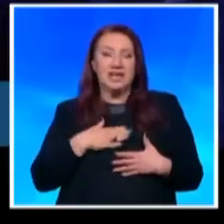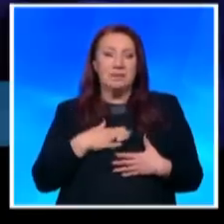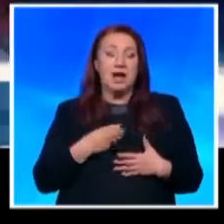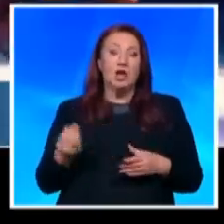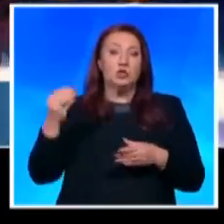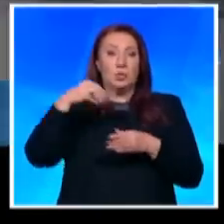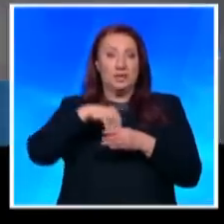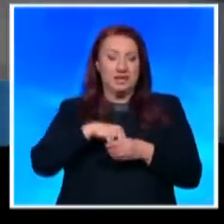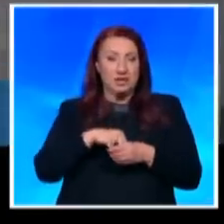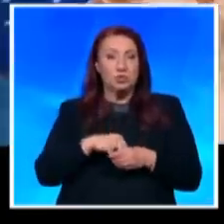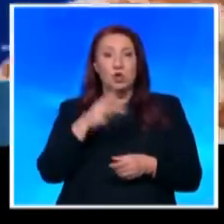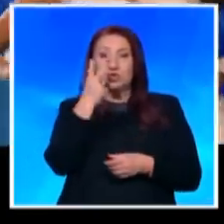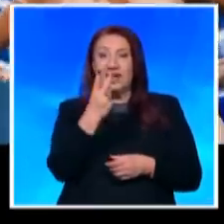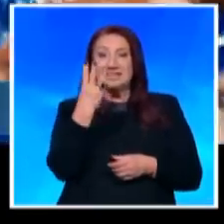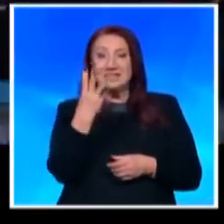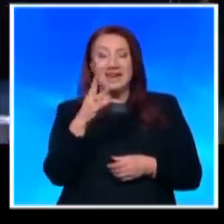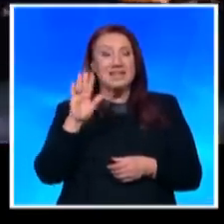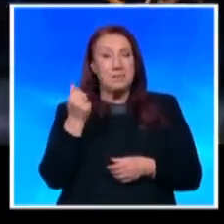май от 17 часа.